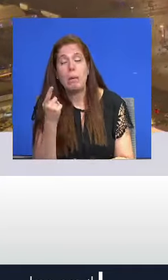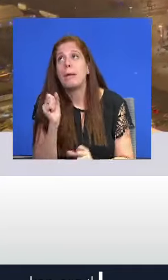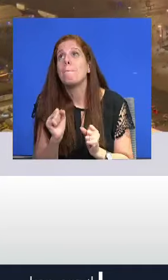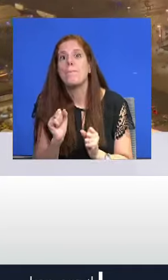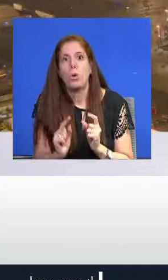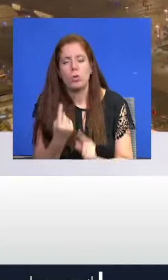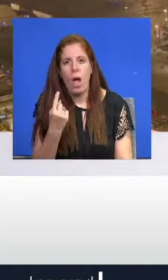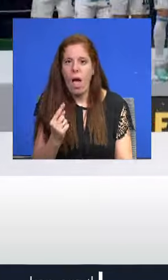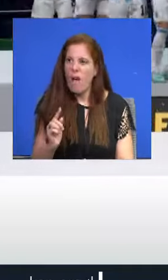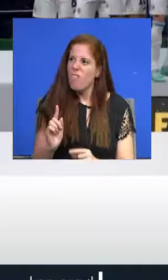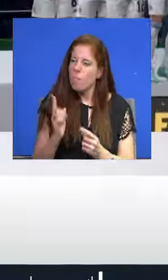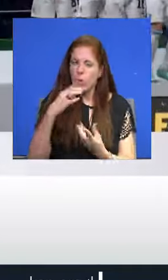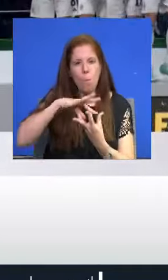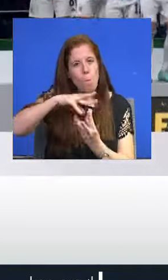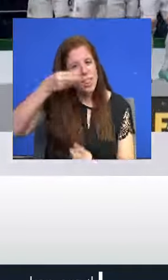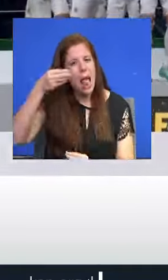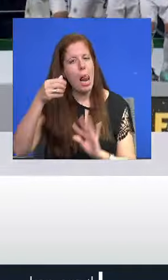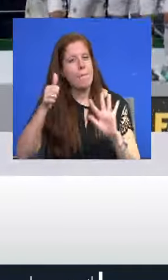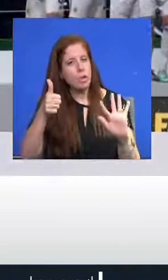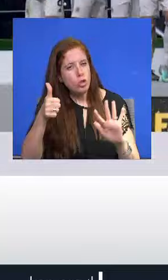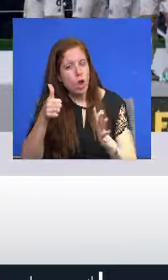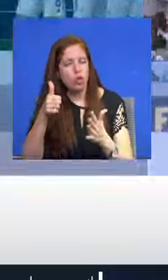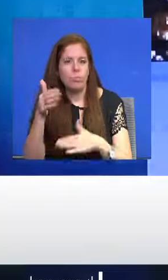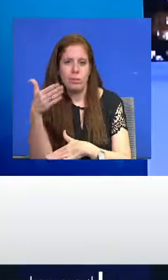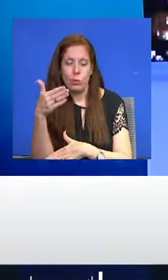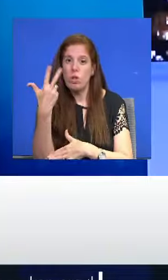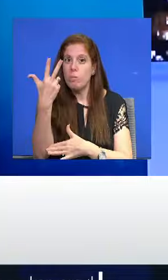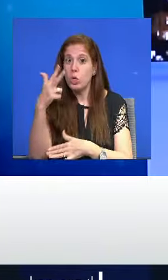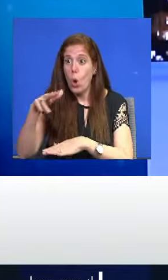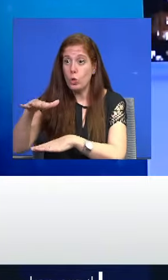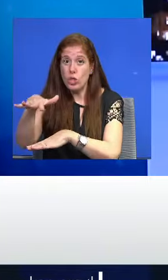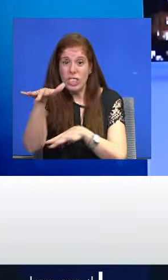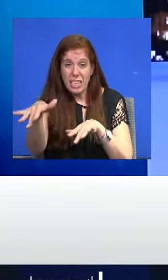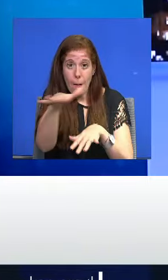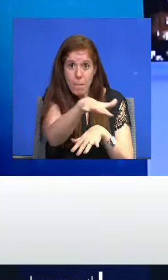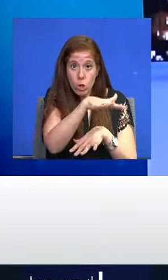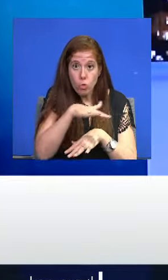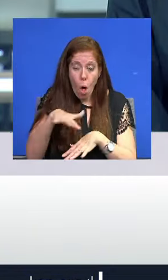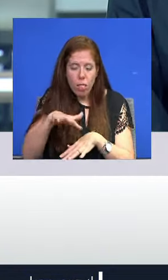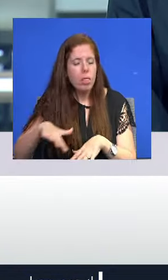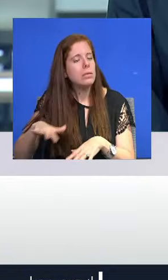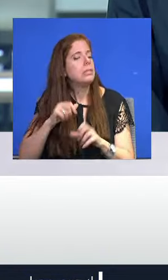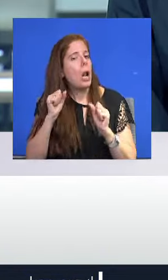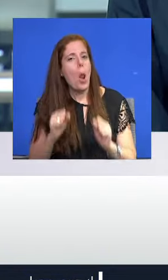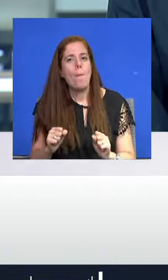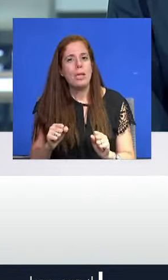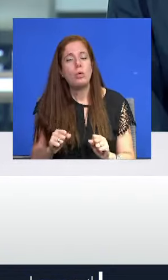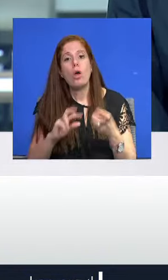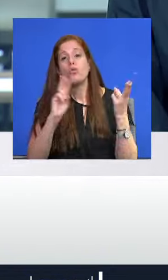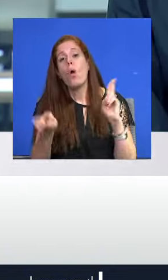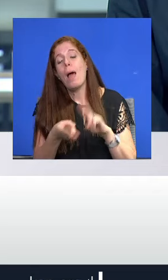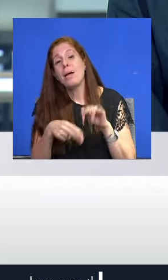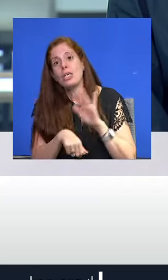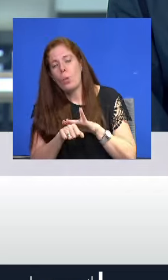פתאום מונדיאל בשש מדינות, בשלוש יבשות, לא בטוח שעולם הכדורגל בשל לזה. קצת חבל, אבל זו